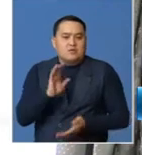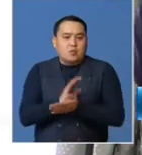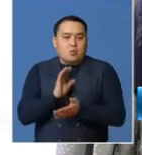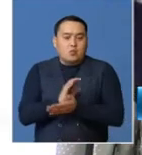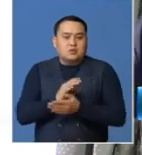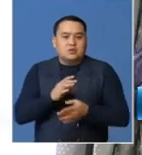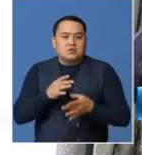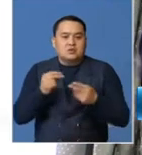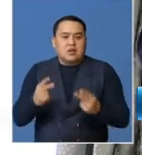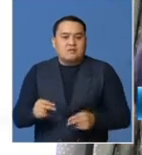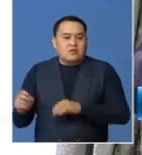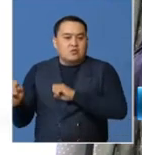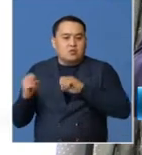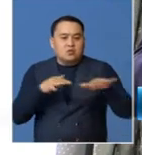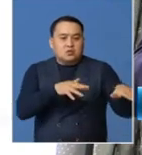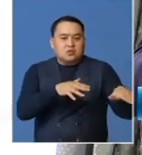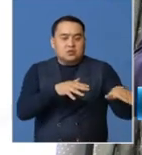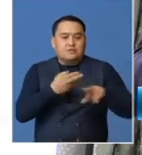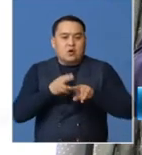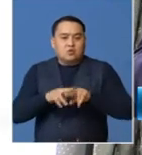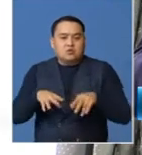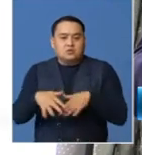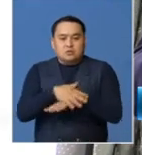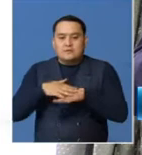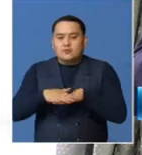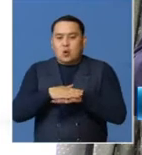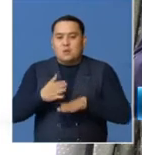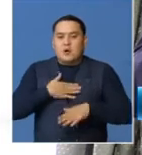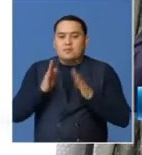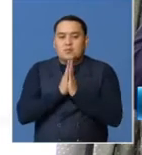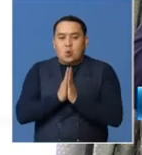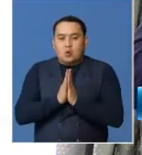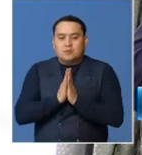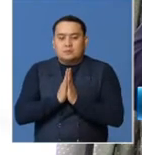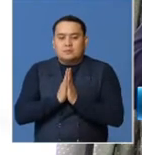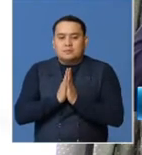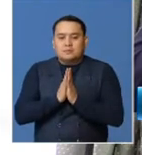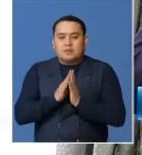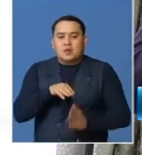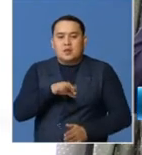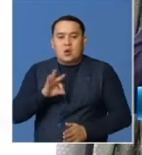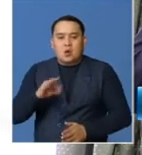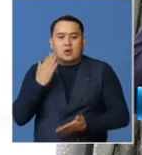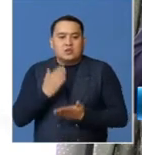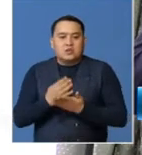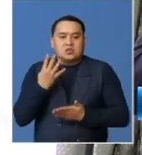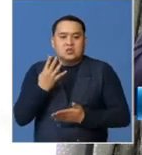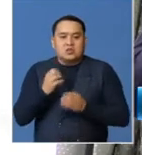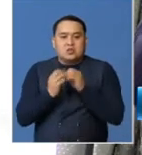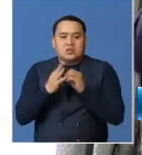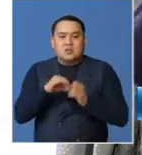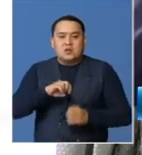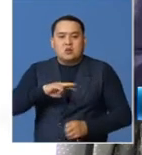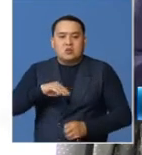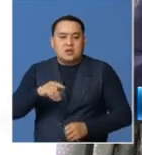салафан оказывается у нас в Жаркенте. В Жаркенте, в населенных пунктах. Мы просим, у нас ТО есть, просим 14 миллионов